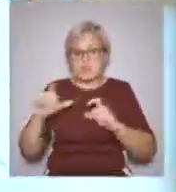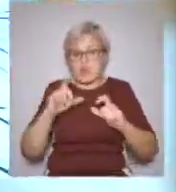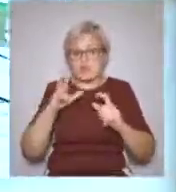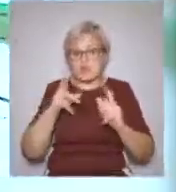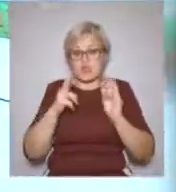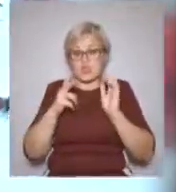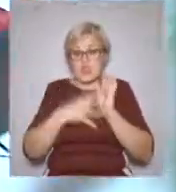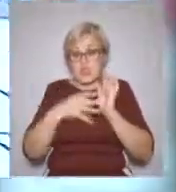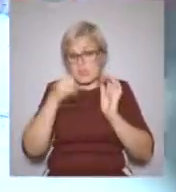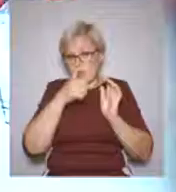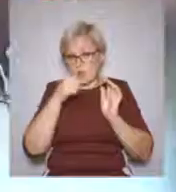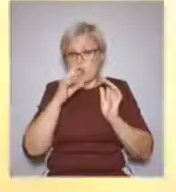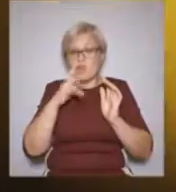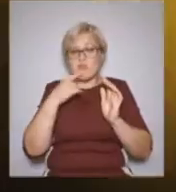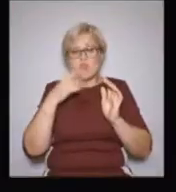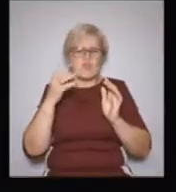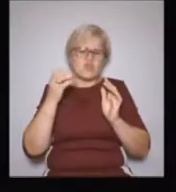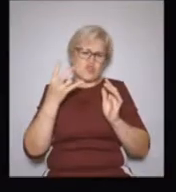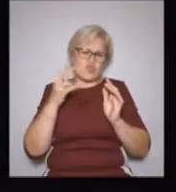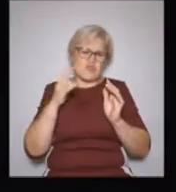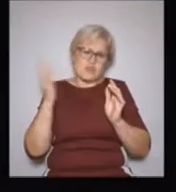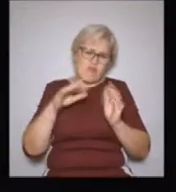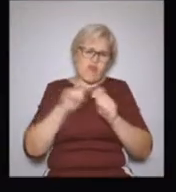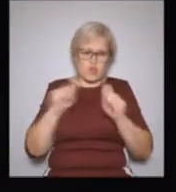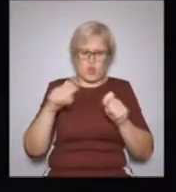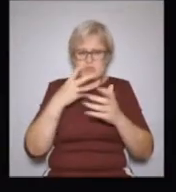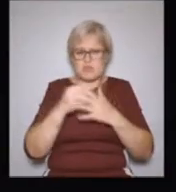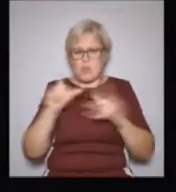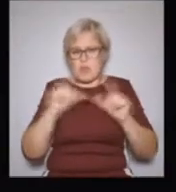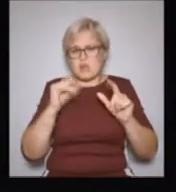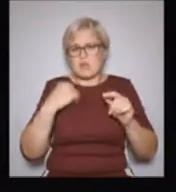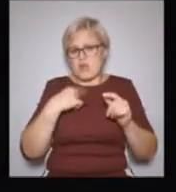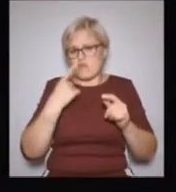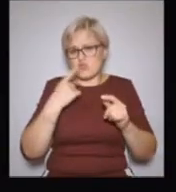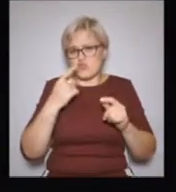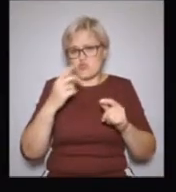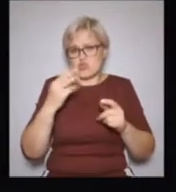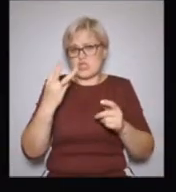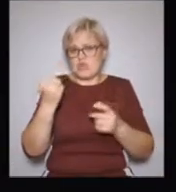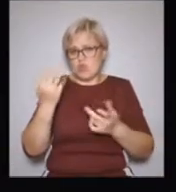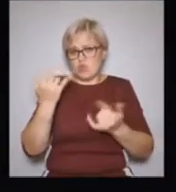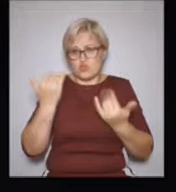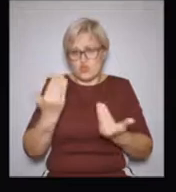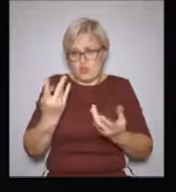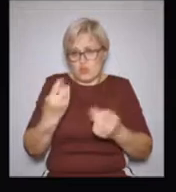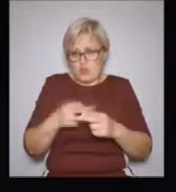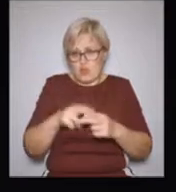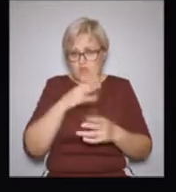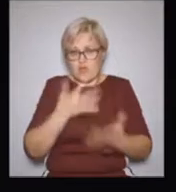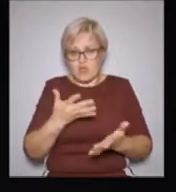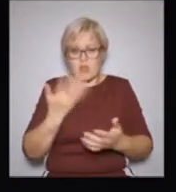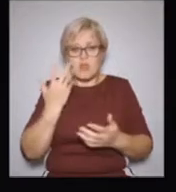директором наших магазинов в 2009 году он говорит джейн давай откроем магазин